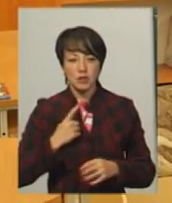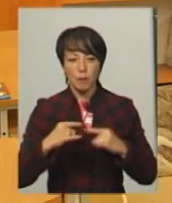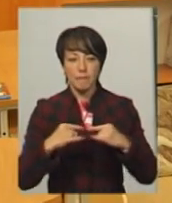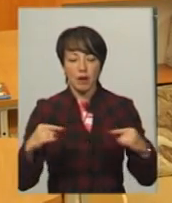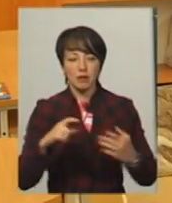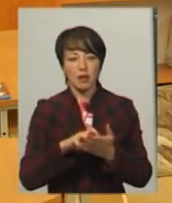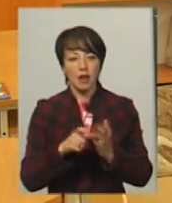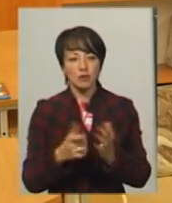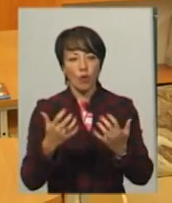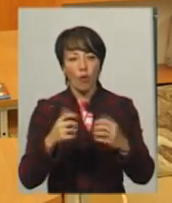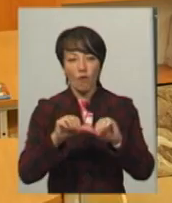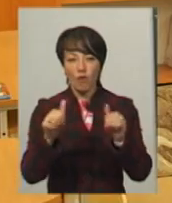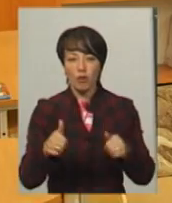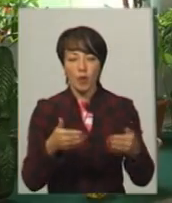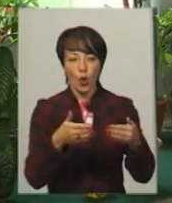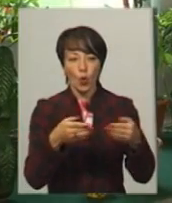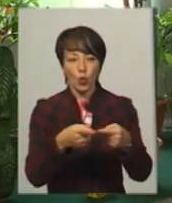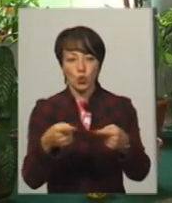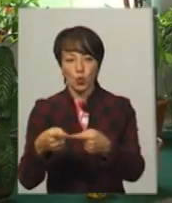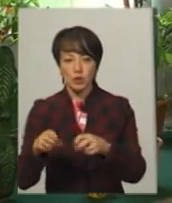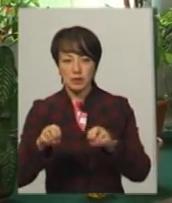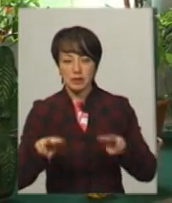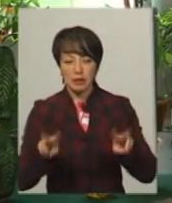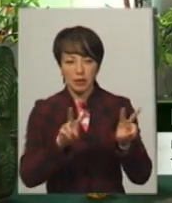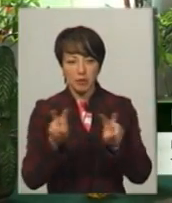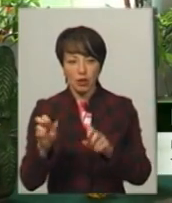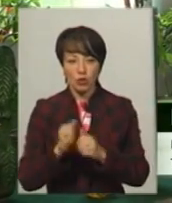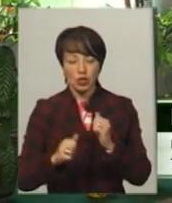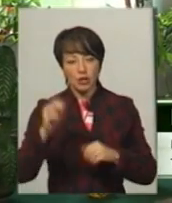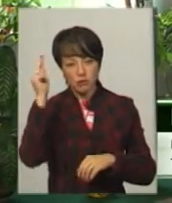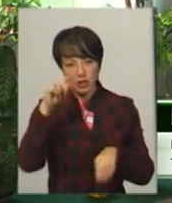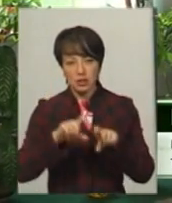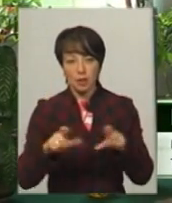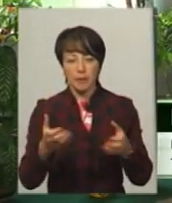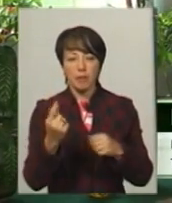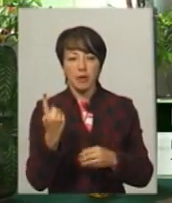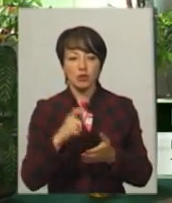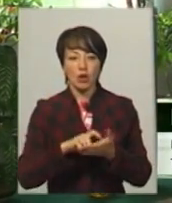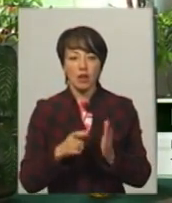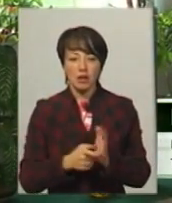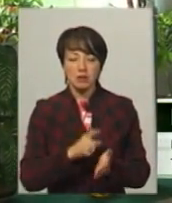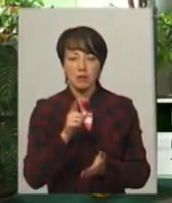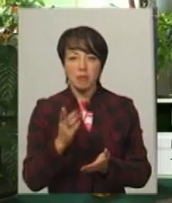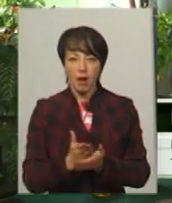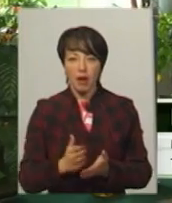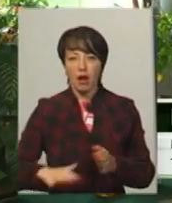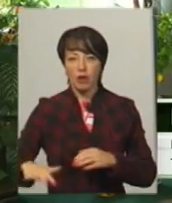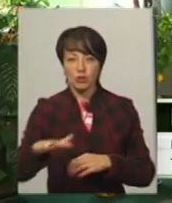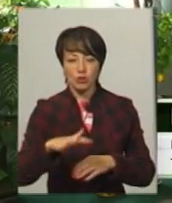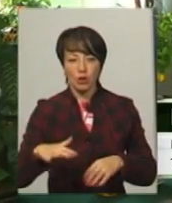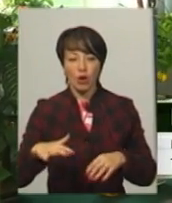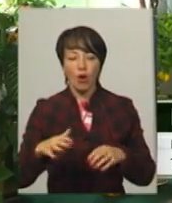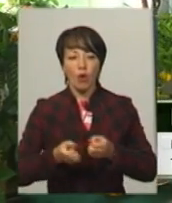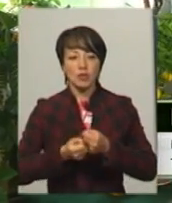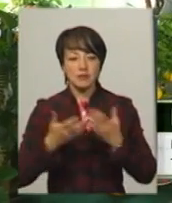клас – оформлений тематичними куточками. Кожен навчальний заклад, який приймає першокласників, має аудиторії